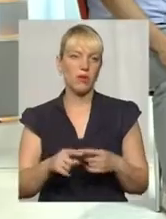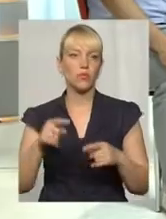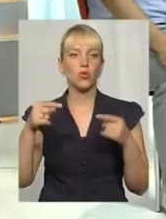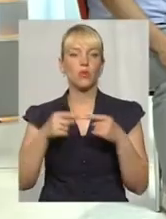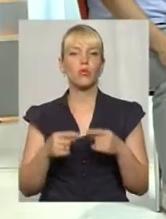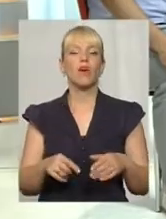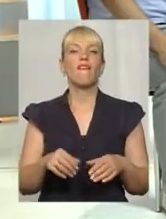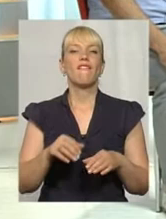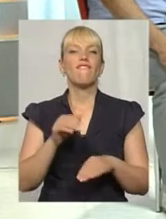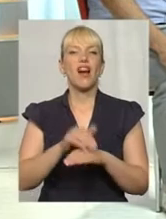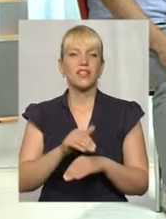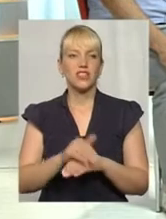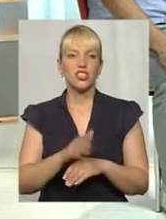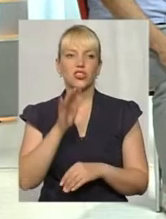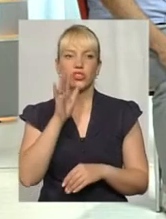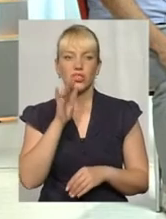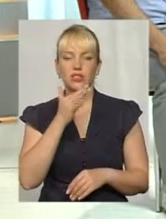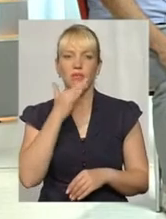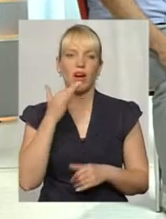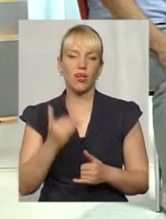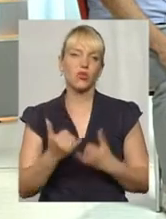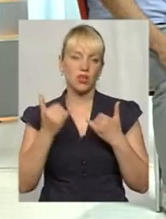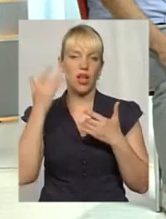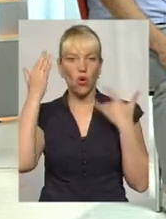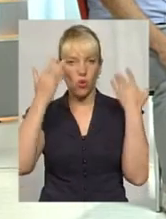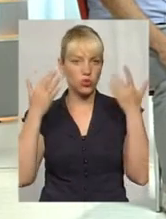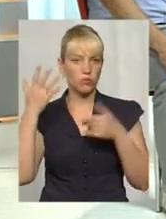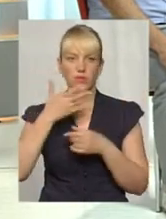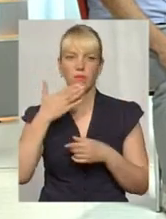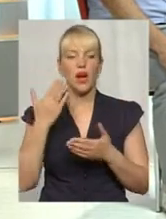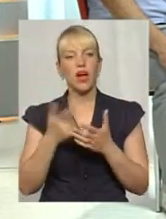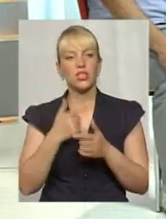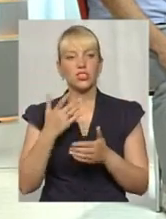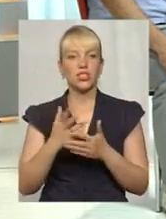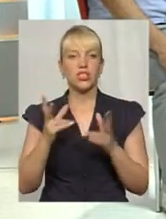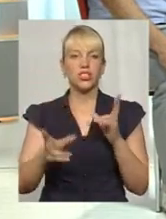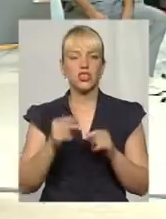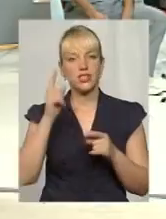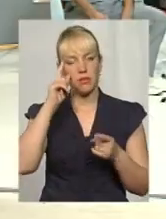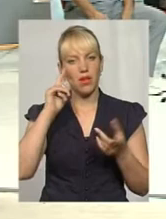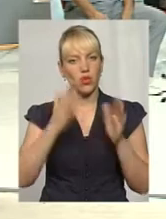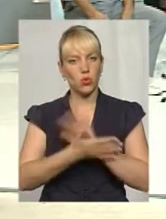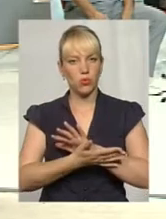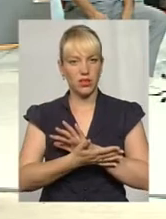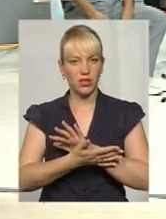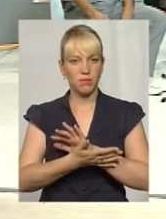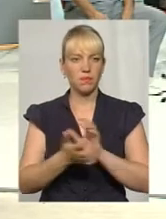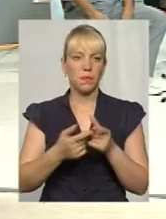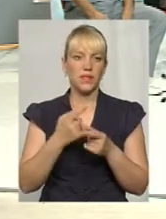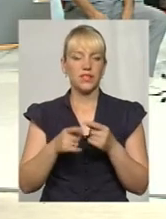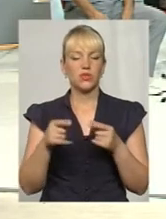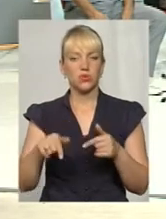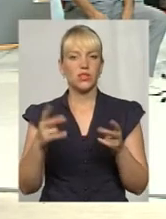фактично часу багато для роздумів нема. А чи є шанс передумати? І чи тут вже